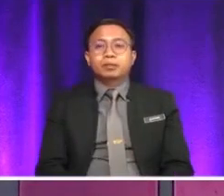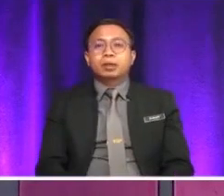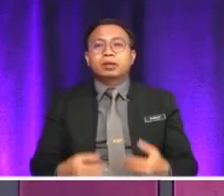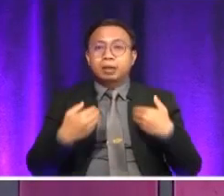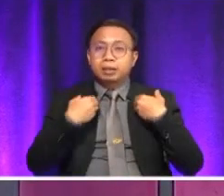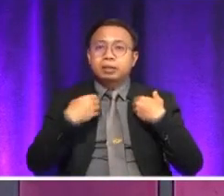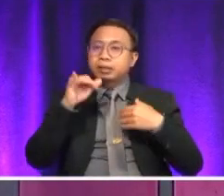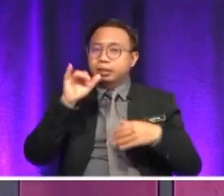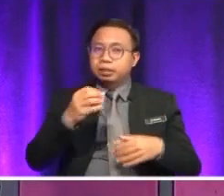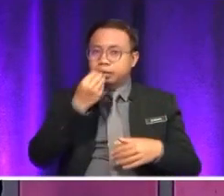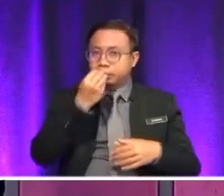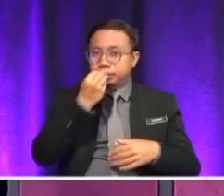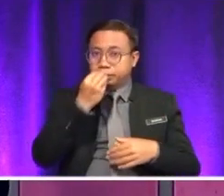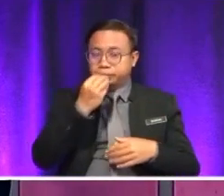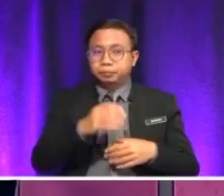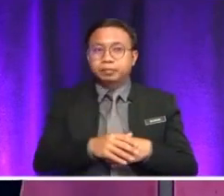makan.